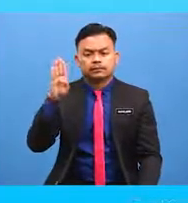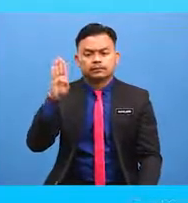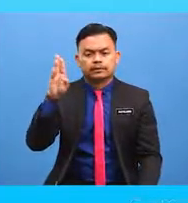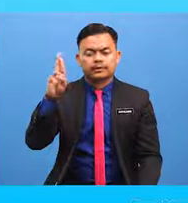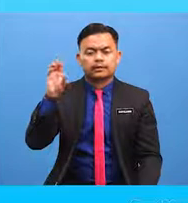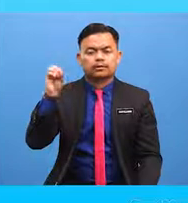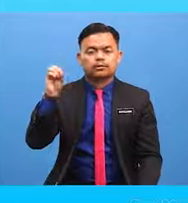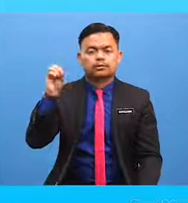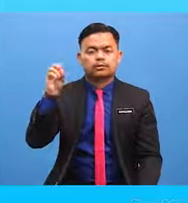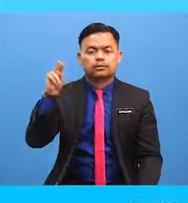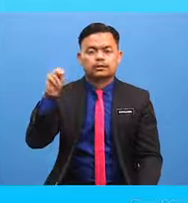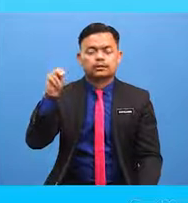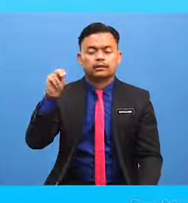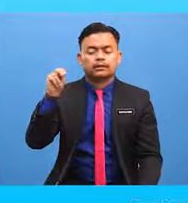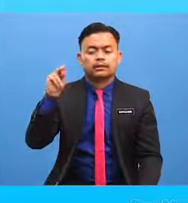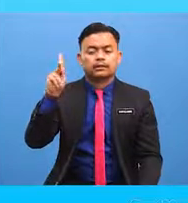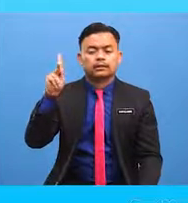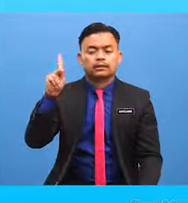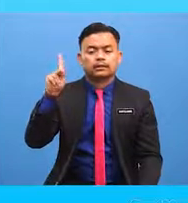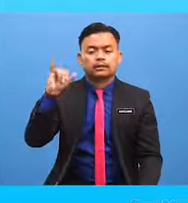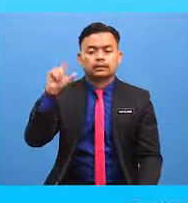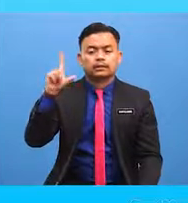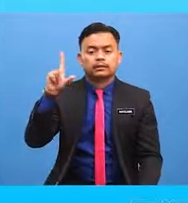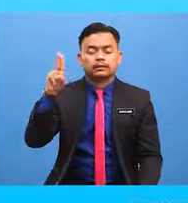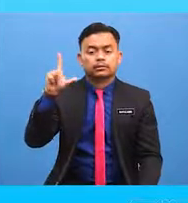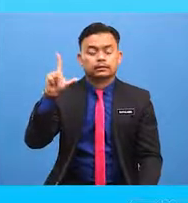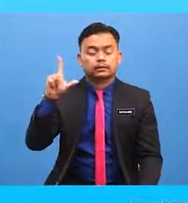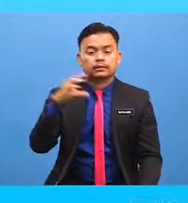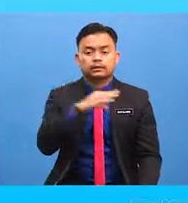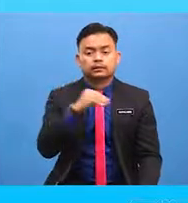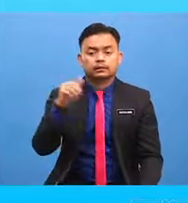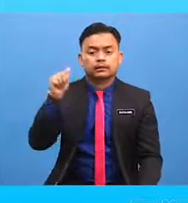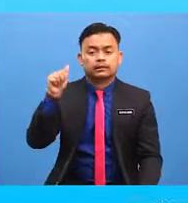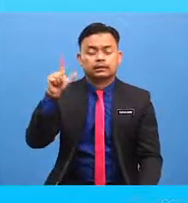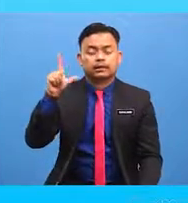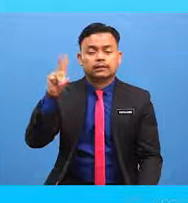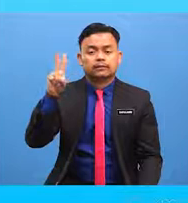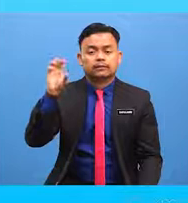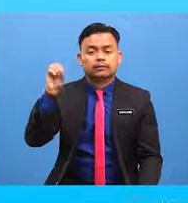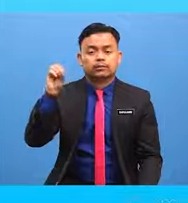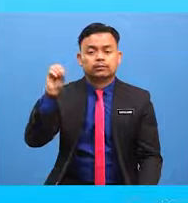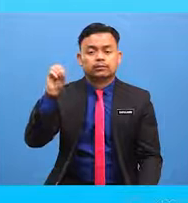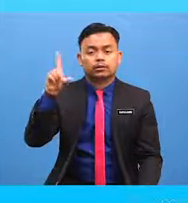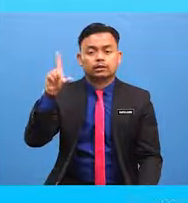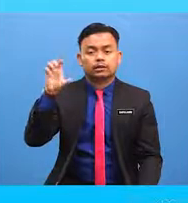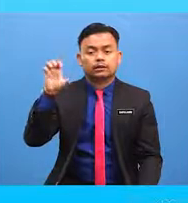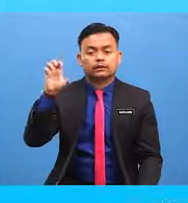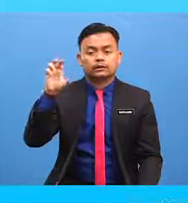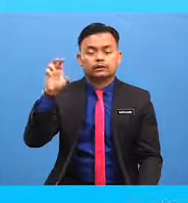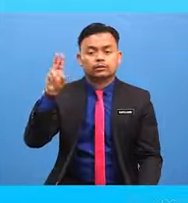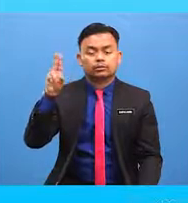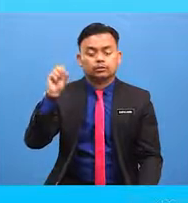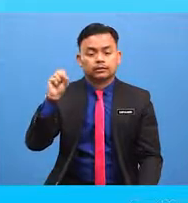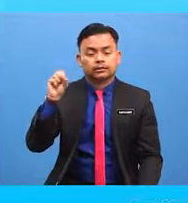paru-paru. Manusia normal mempunyai sepasang paru-paru iaitu paru-paru kanan